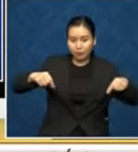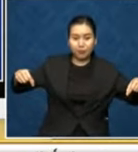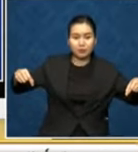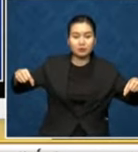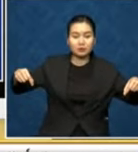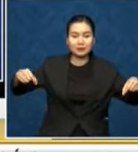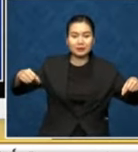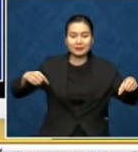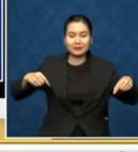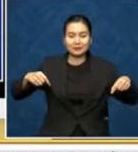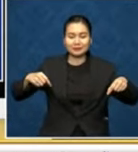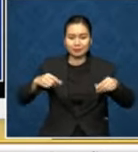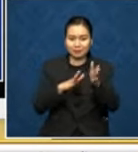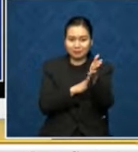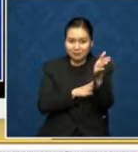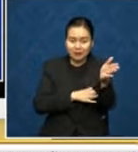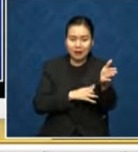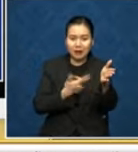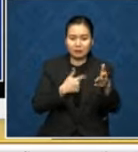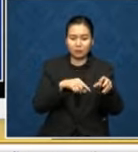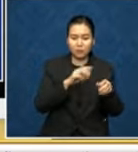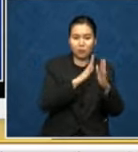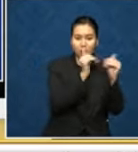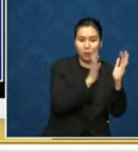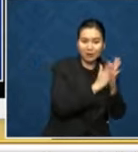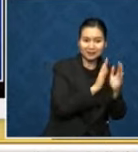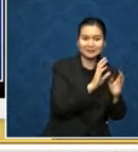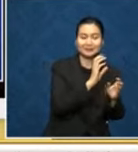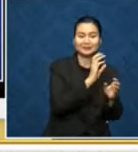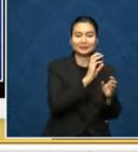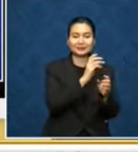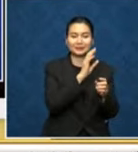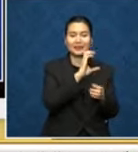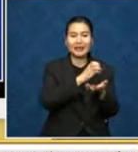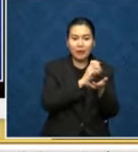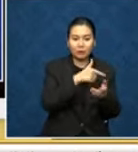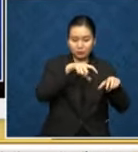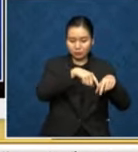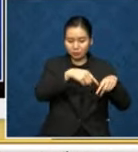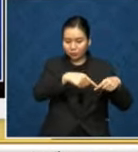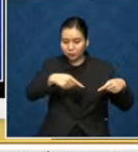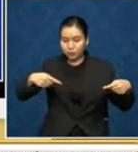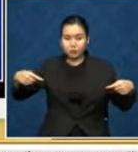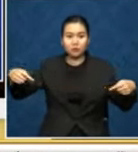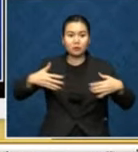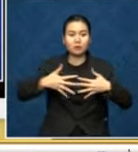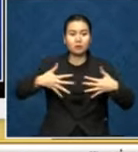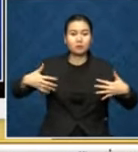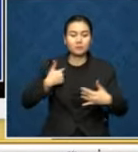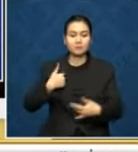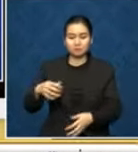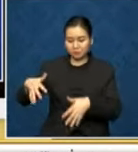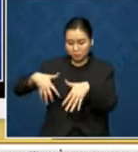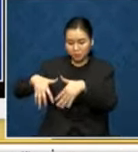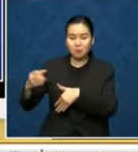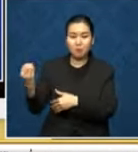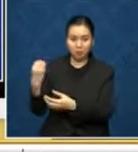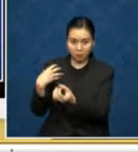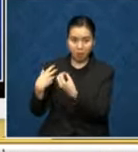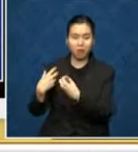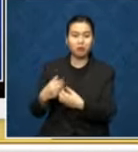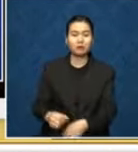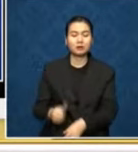ไปจนกระทั่งถึงวัดสระแก้วตำบลบางเสด็จปัญหาก็คือว่าได้รับแจ้งจากทางท่านนาย